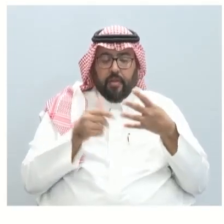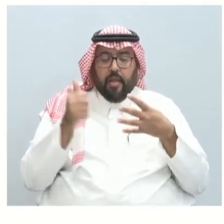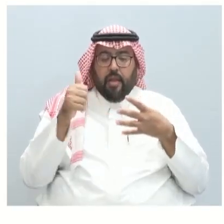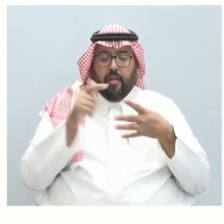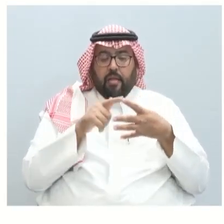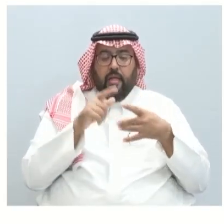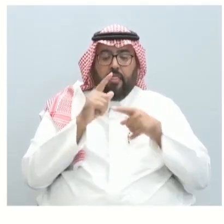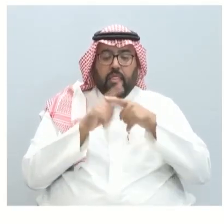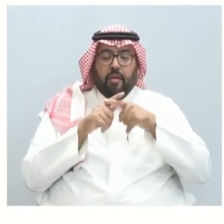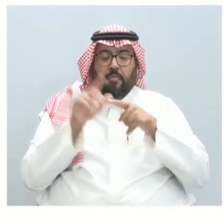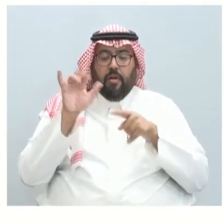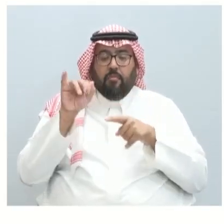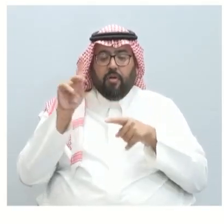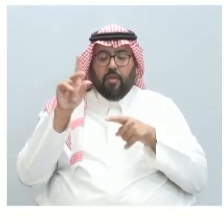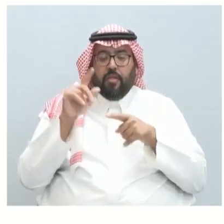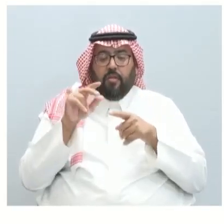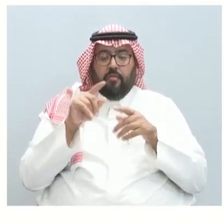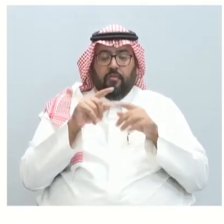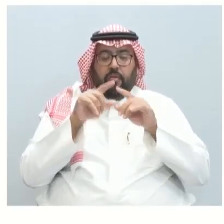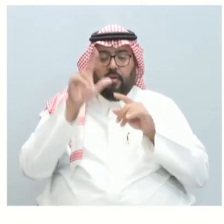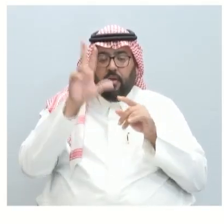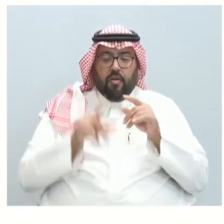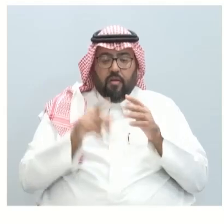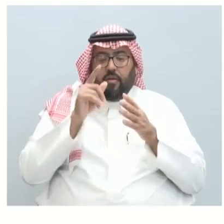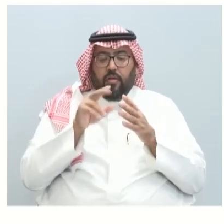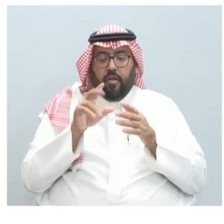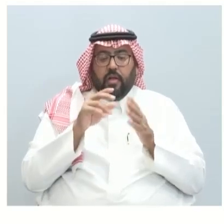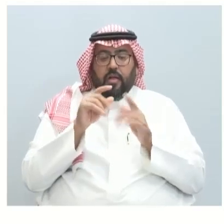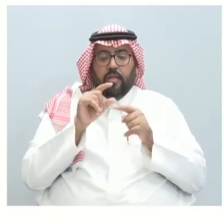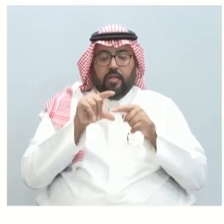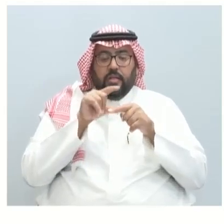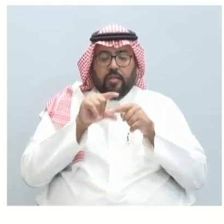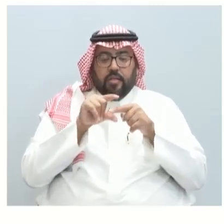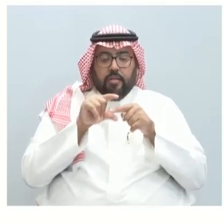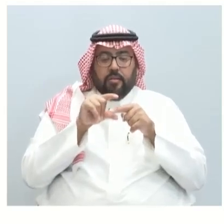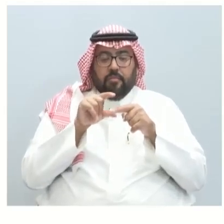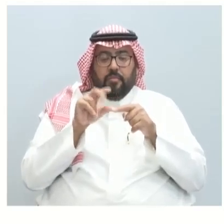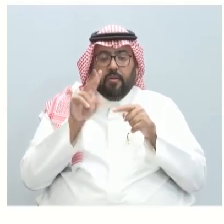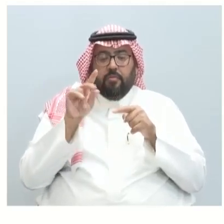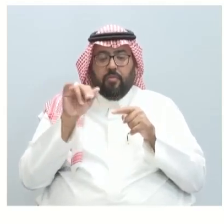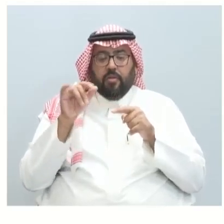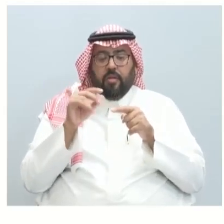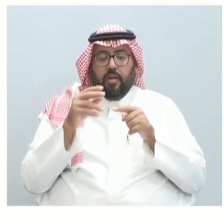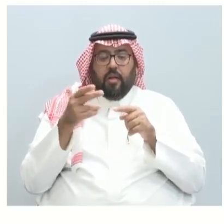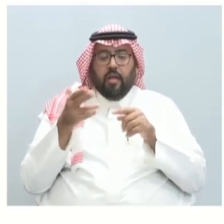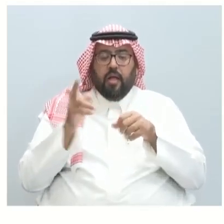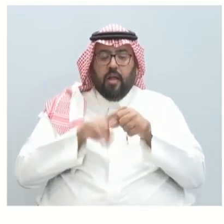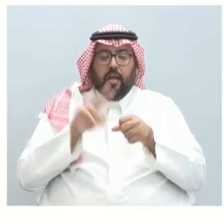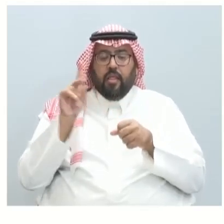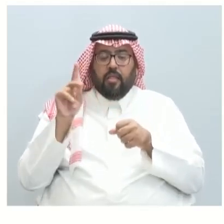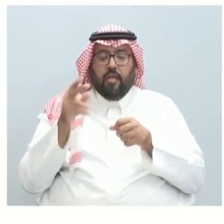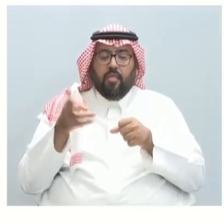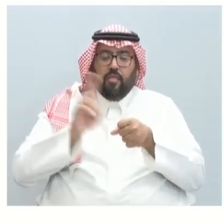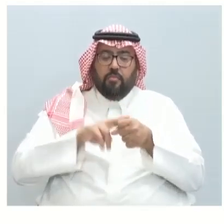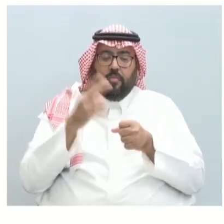ضرب المحيط في القطر باء قسمه المحيط على طاء ثم على اثنان